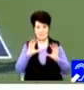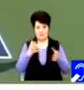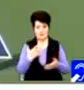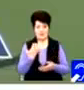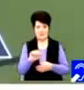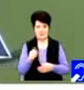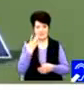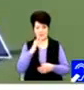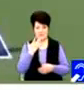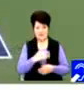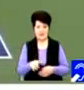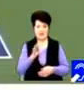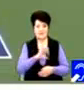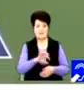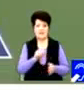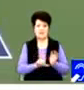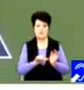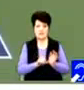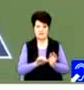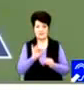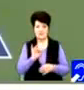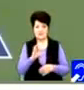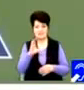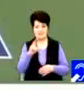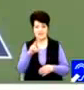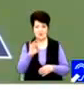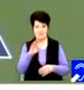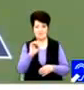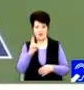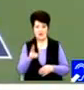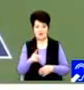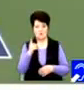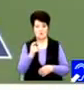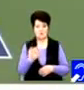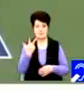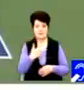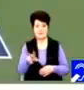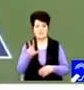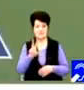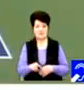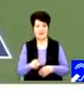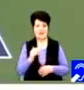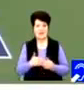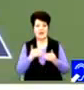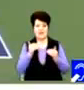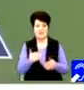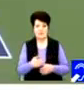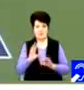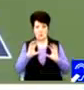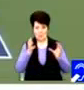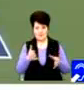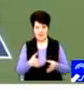Mitchell Krueger locul 160 eip și pe slovacul Lucas laco locul 133 în clasamentul mondial în